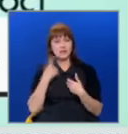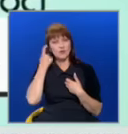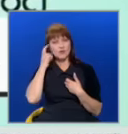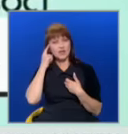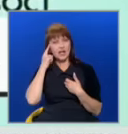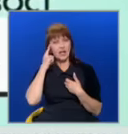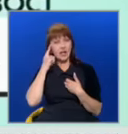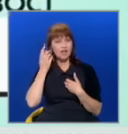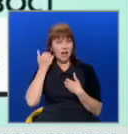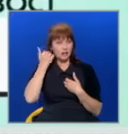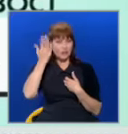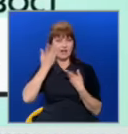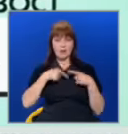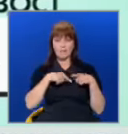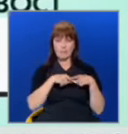прокурор, че